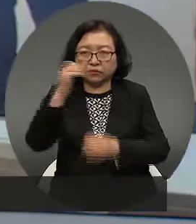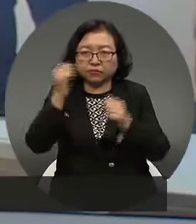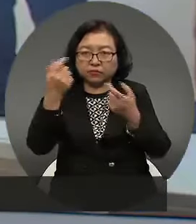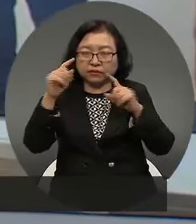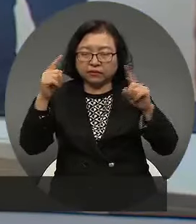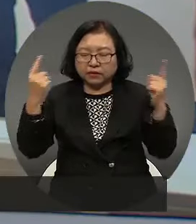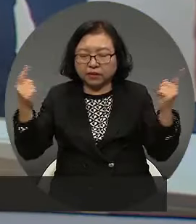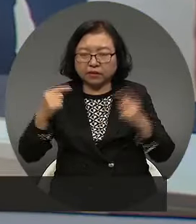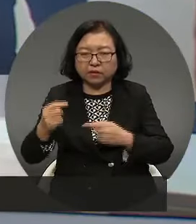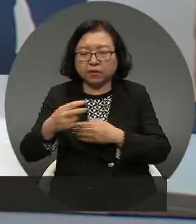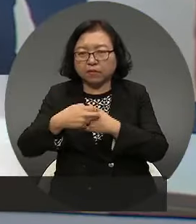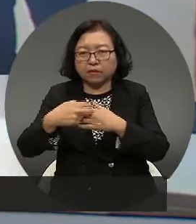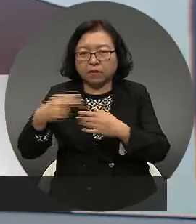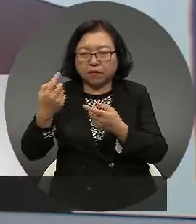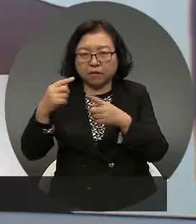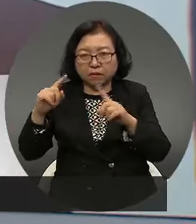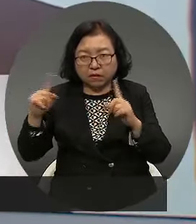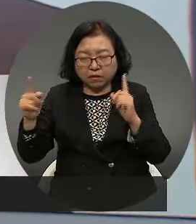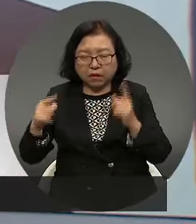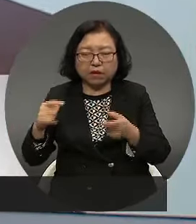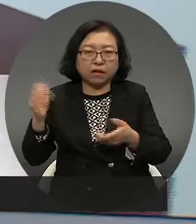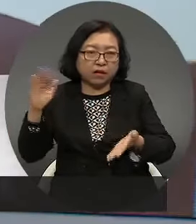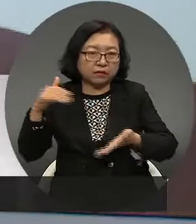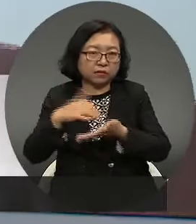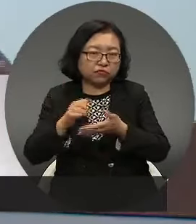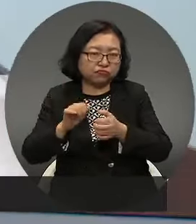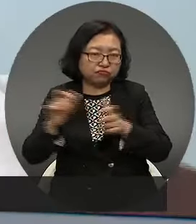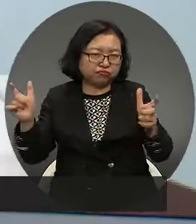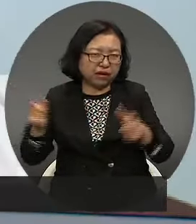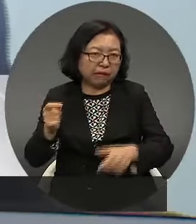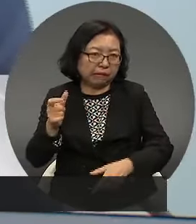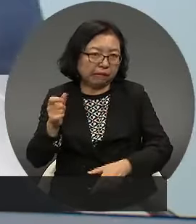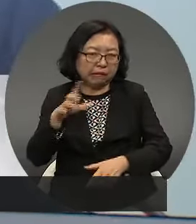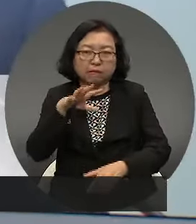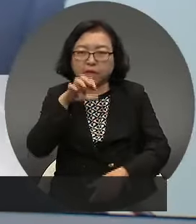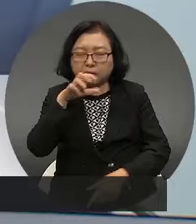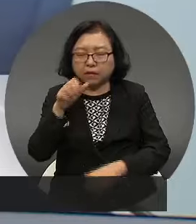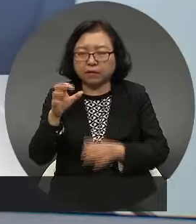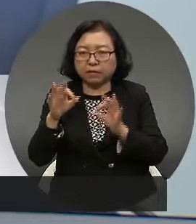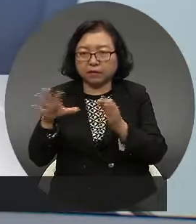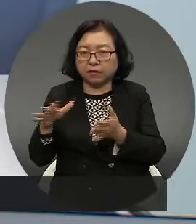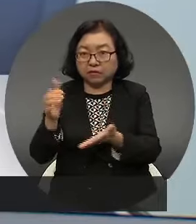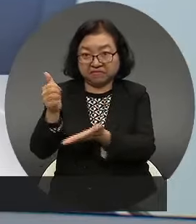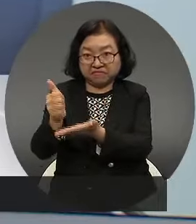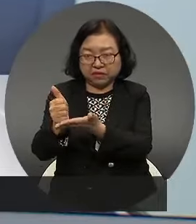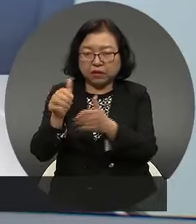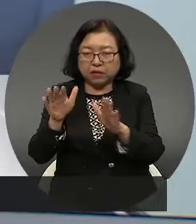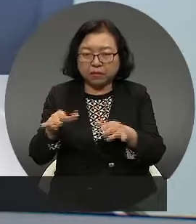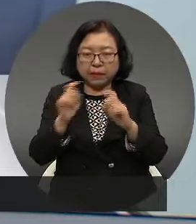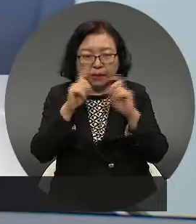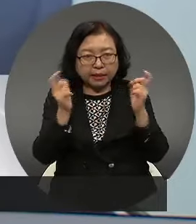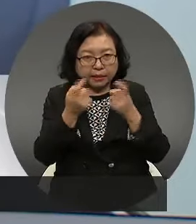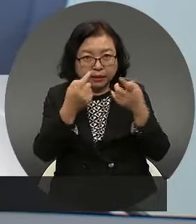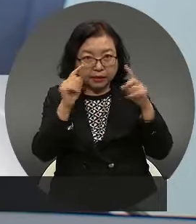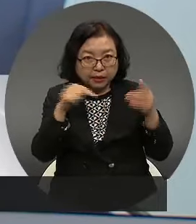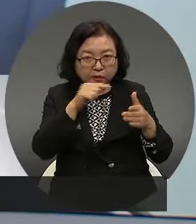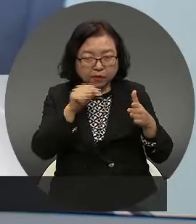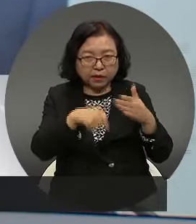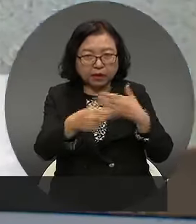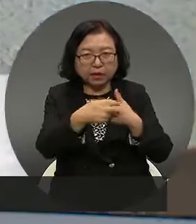충북대 의대 증원 폭이 너무 작다며 반발하고 있는 김영환 지사가 이번엔 사립대 의대 신설을 들고